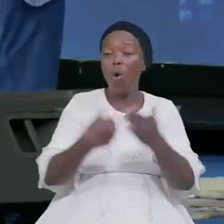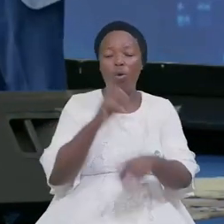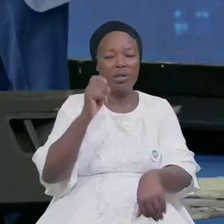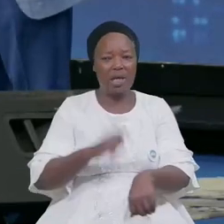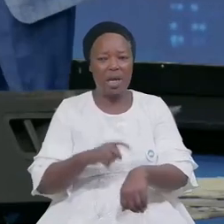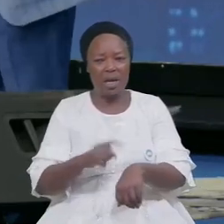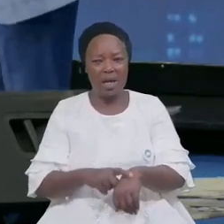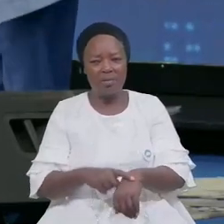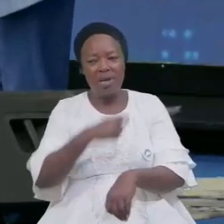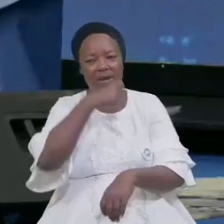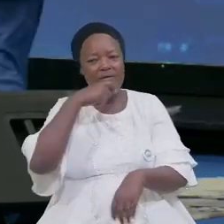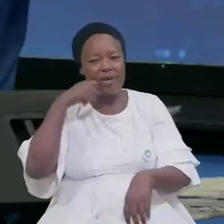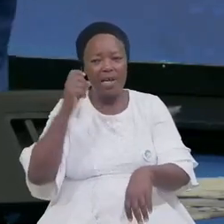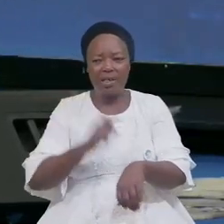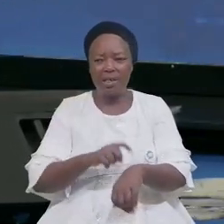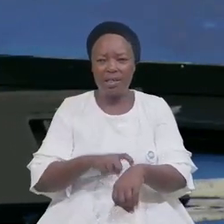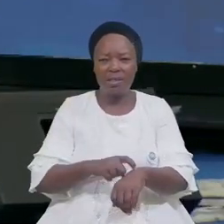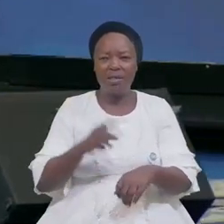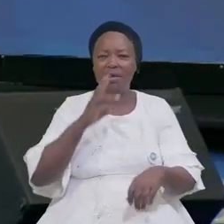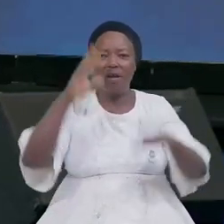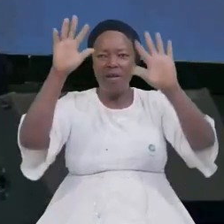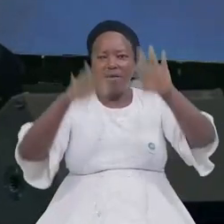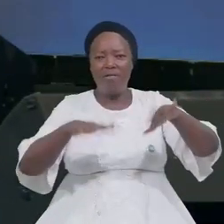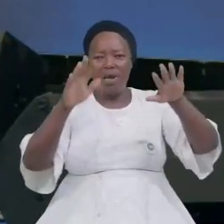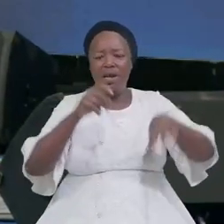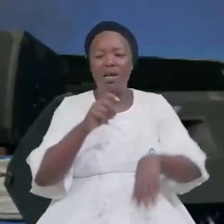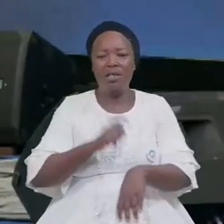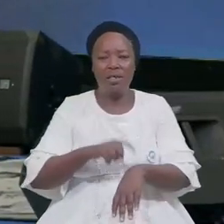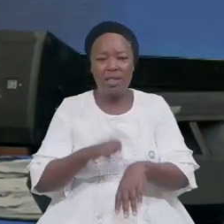à la saison sèche, à la saison pluvieuse,